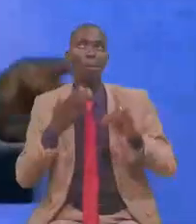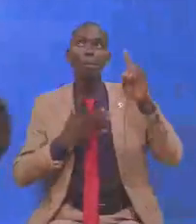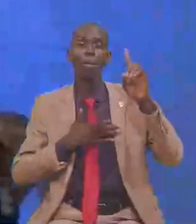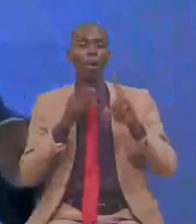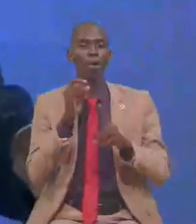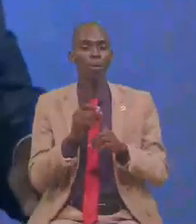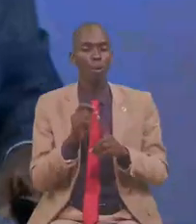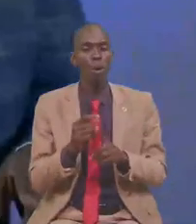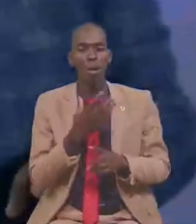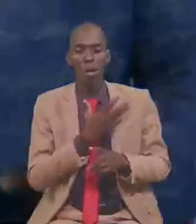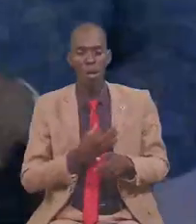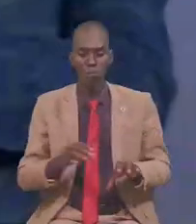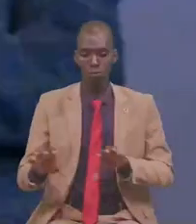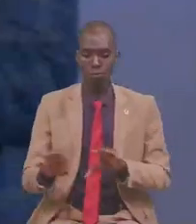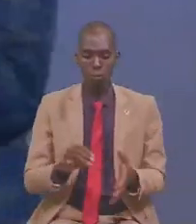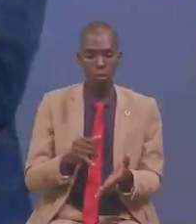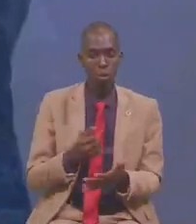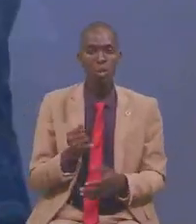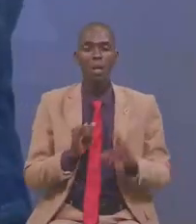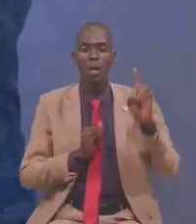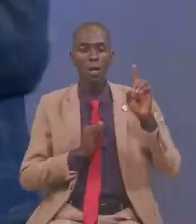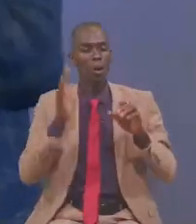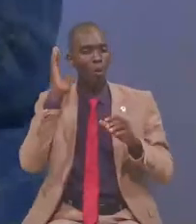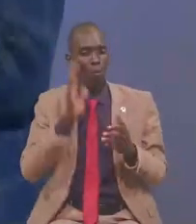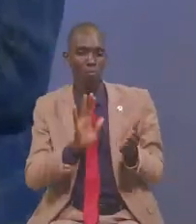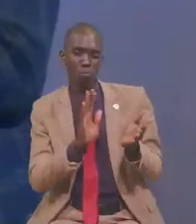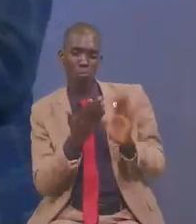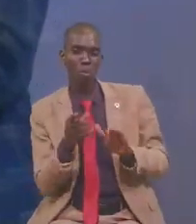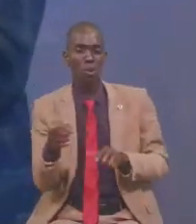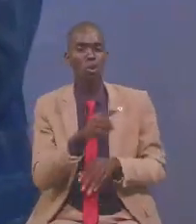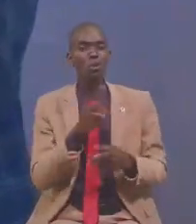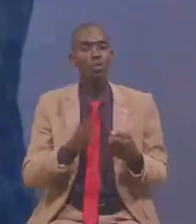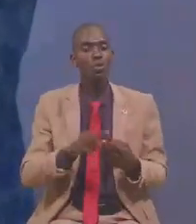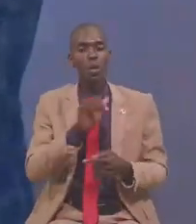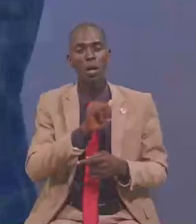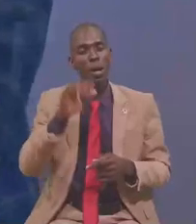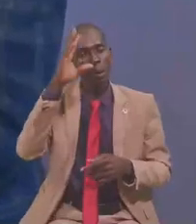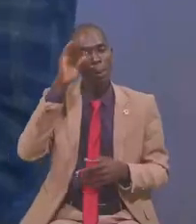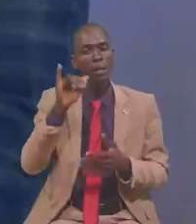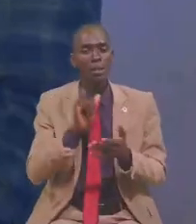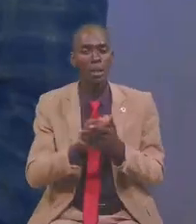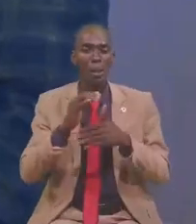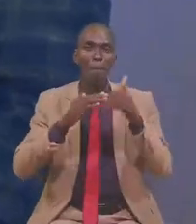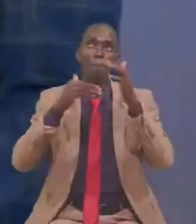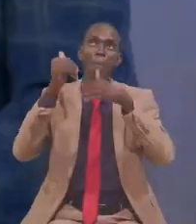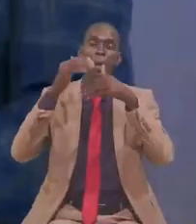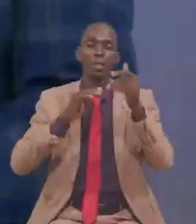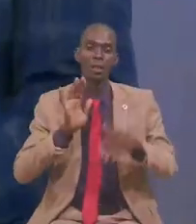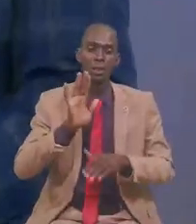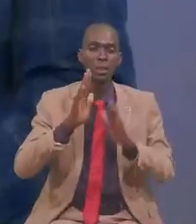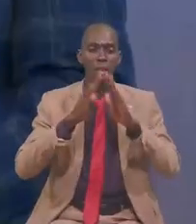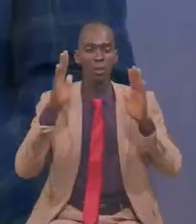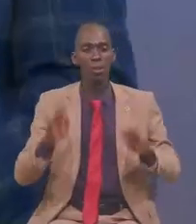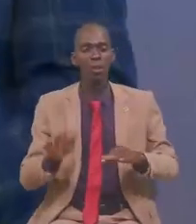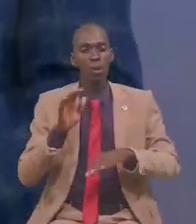et pratique et la pratique, alors je la rendais semblable à un homme qui bâtit sa maison sur